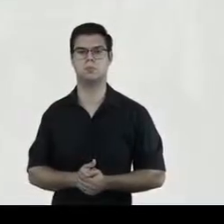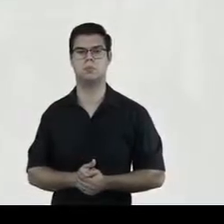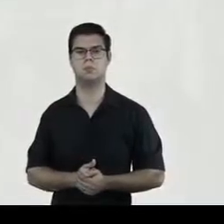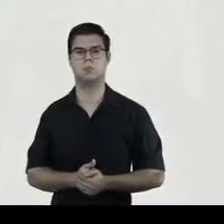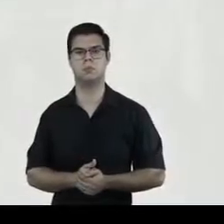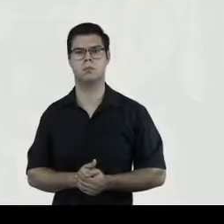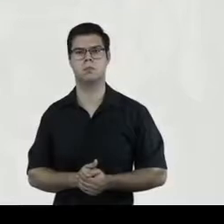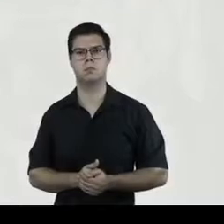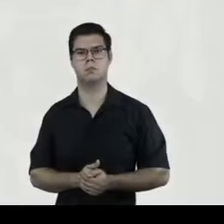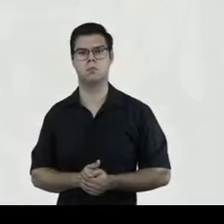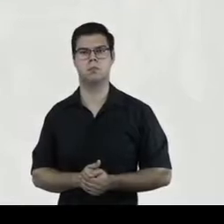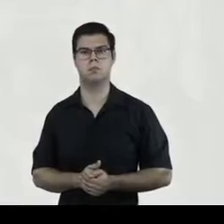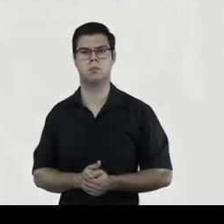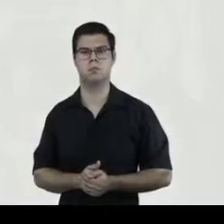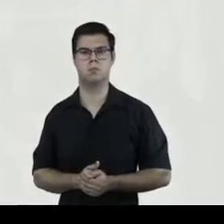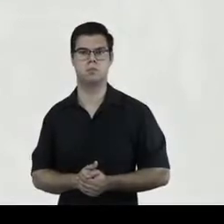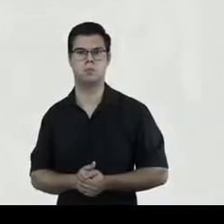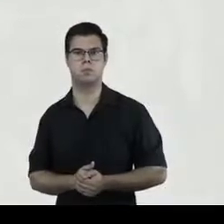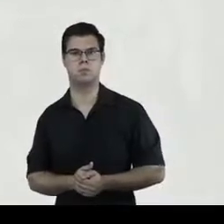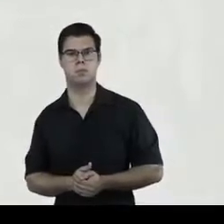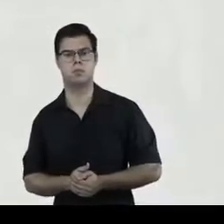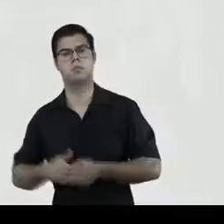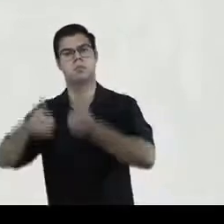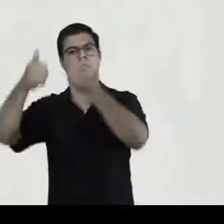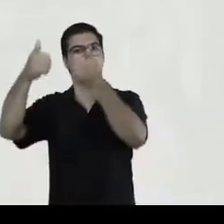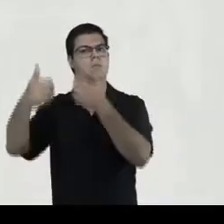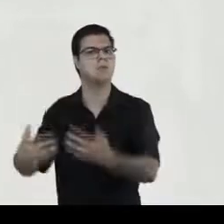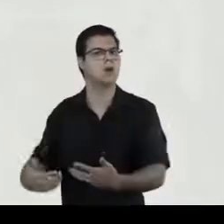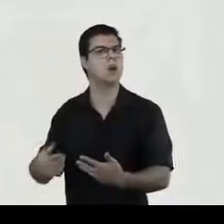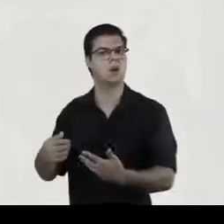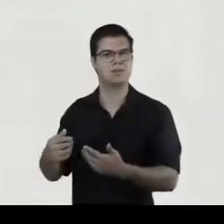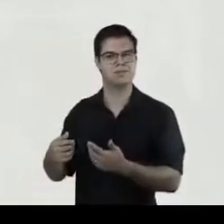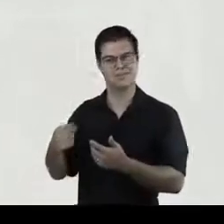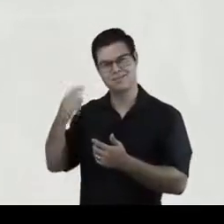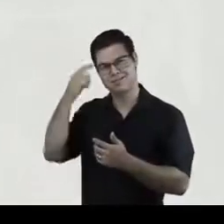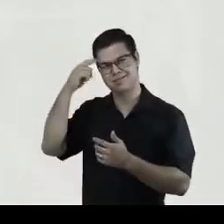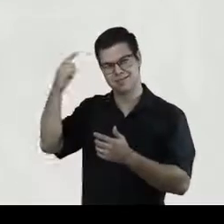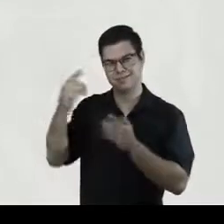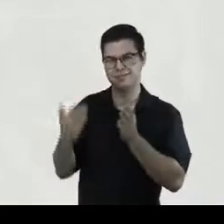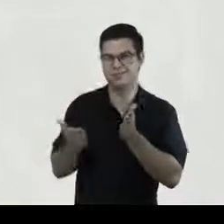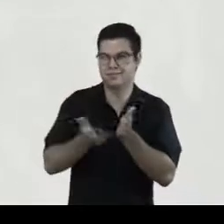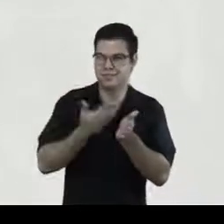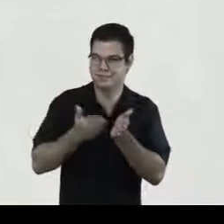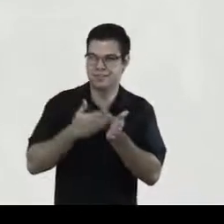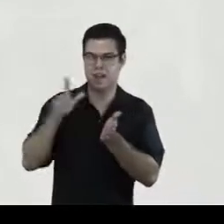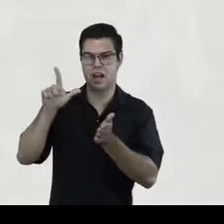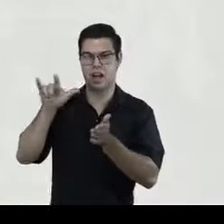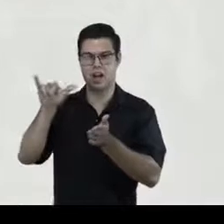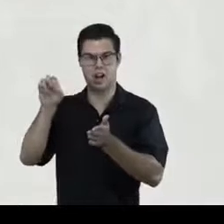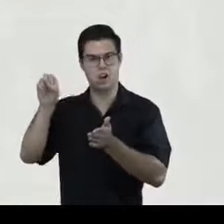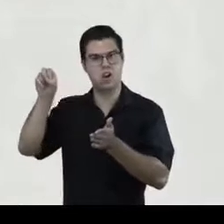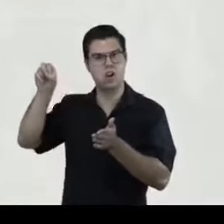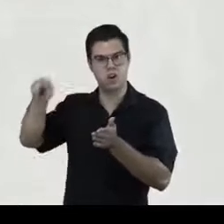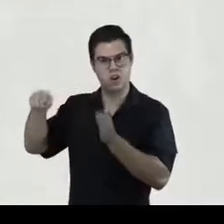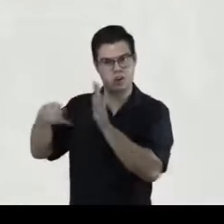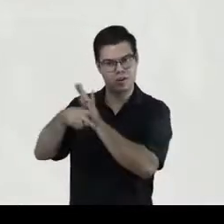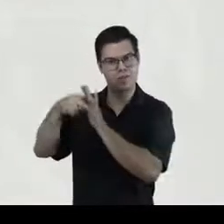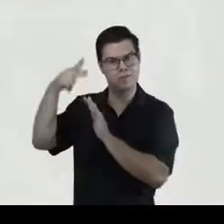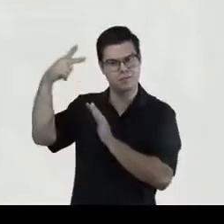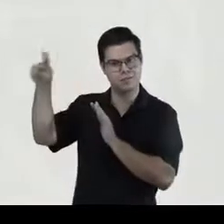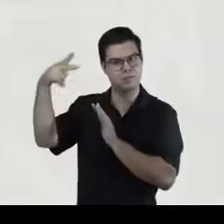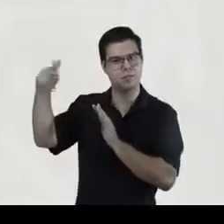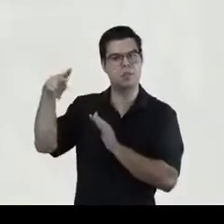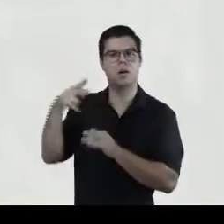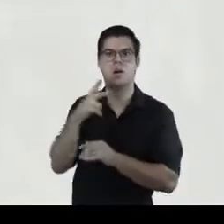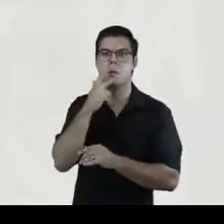la figure que nous avons vue sur l'exemplaire de Lyon ressemble et est dérivée